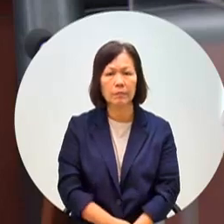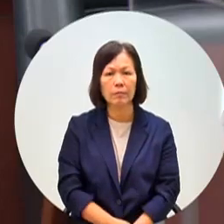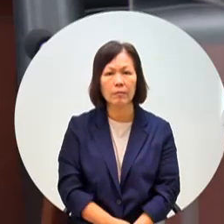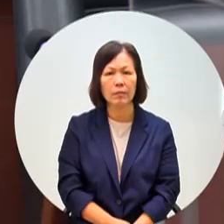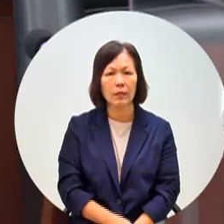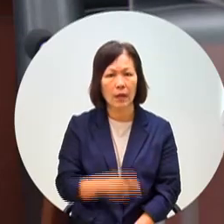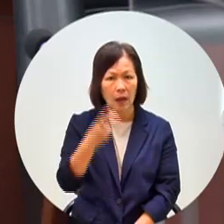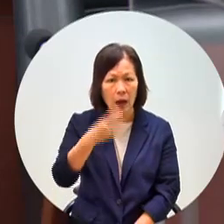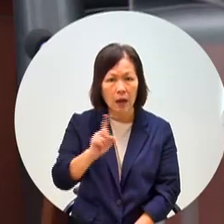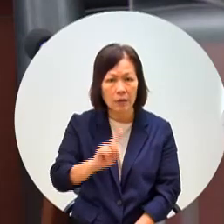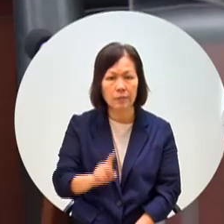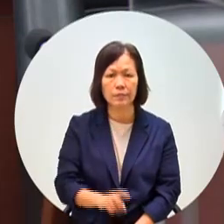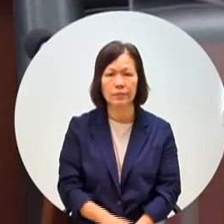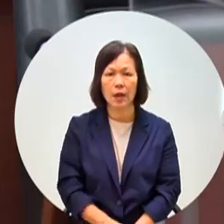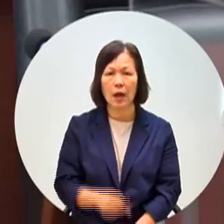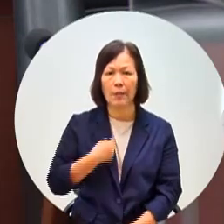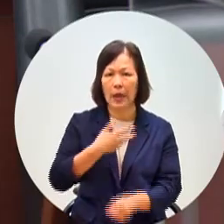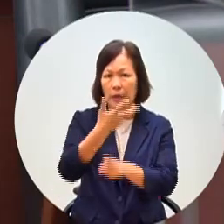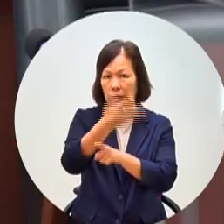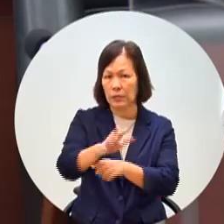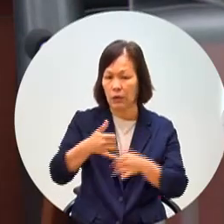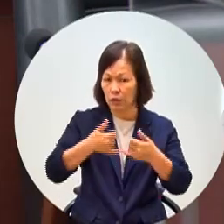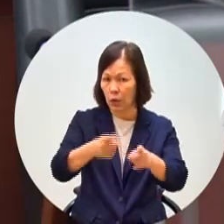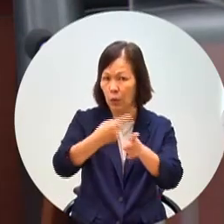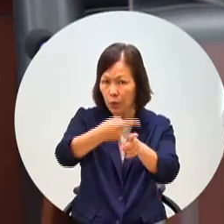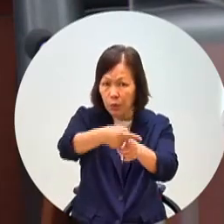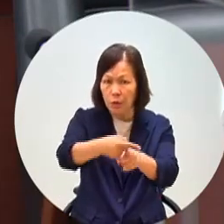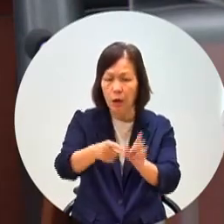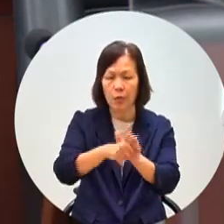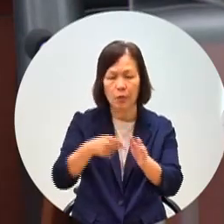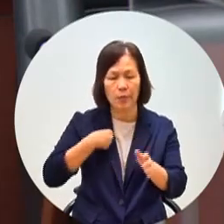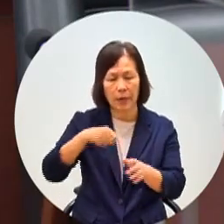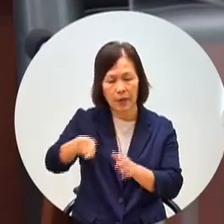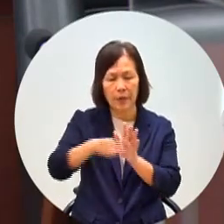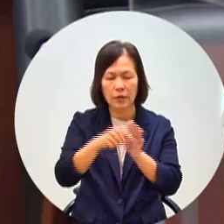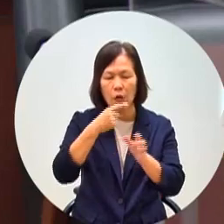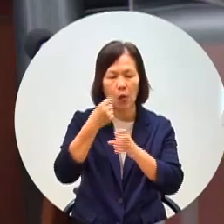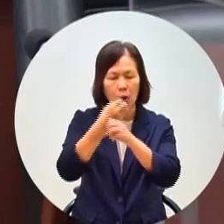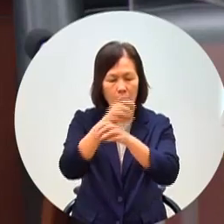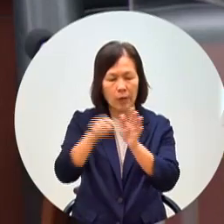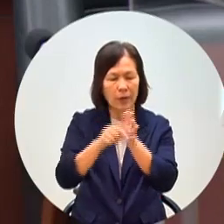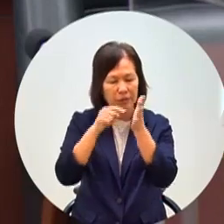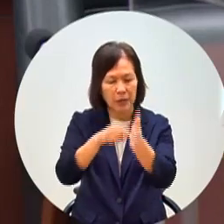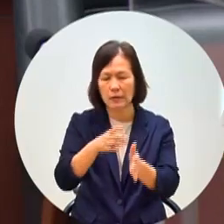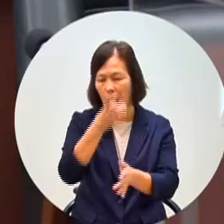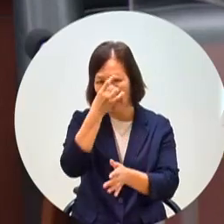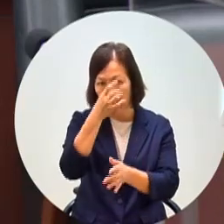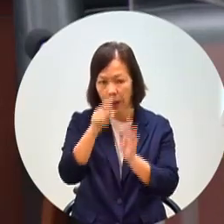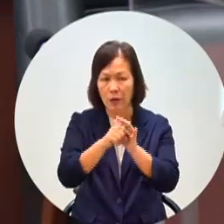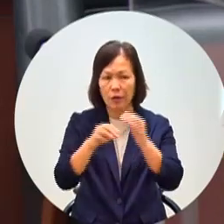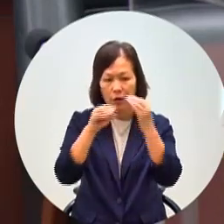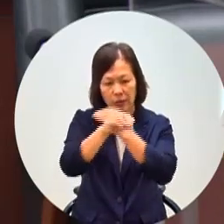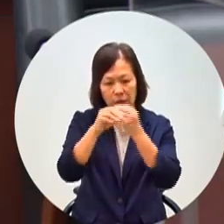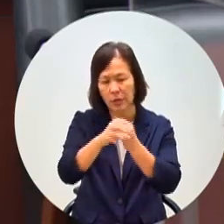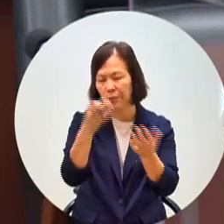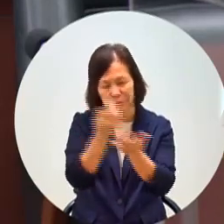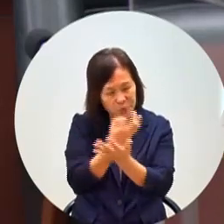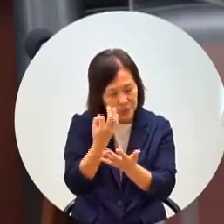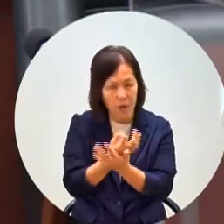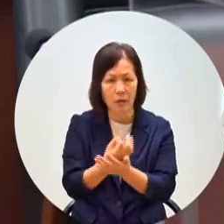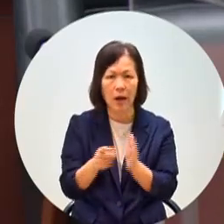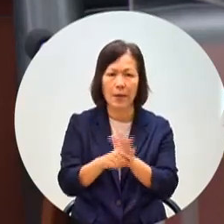了。还有我们死亡路口，因为我们那边的红绿灯很难争取，就是因为车流量不够啦，然